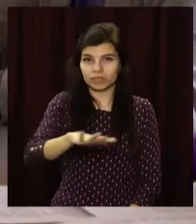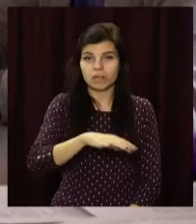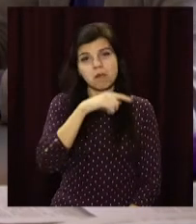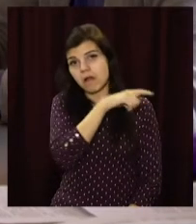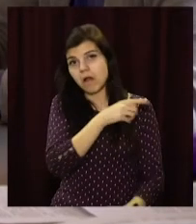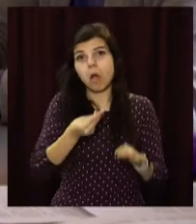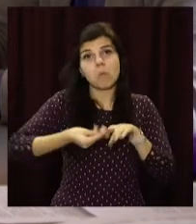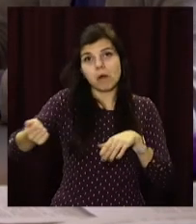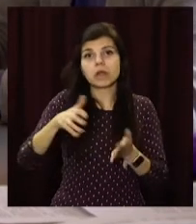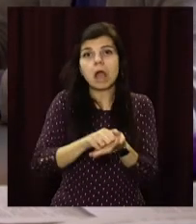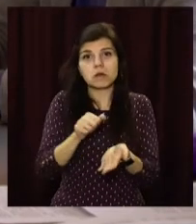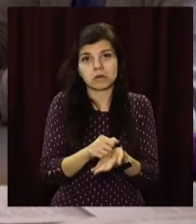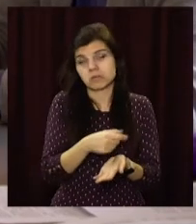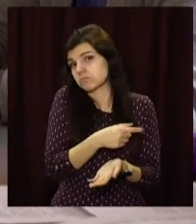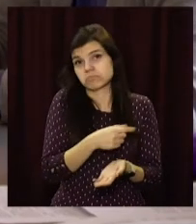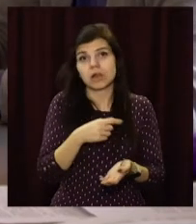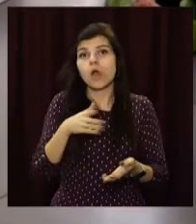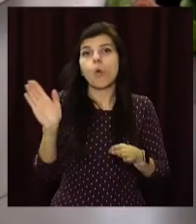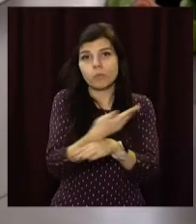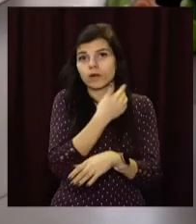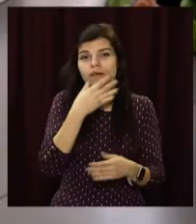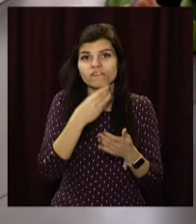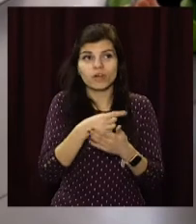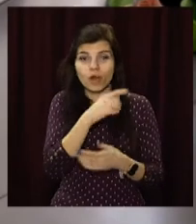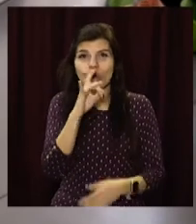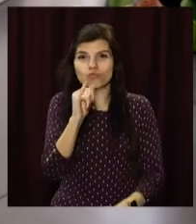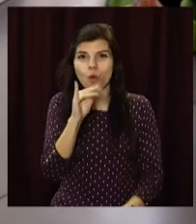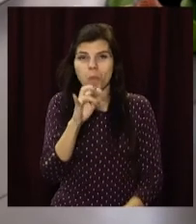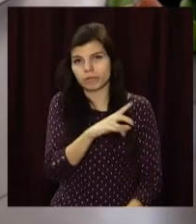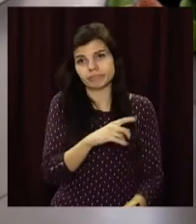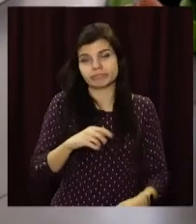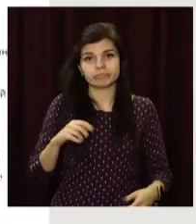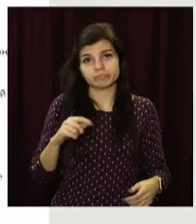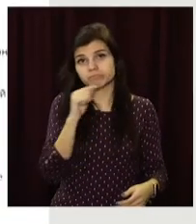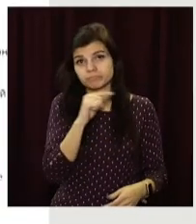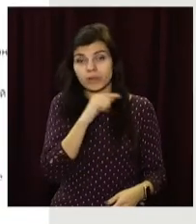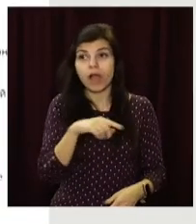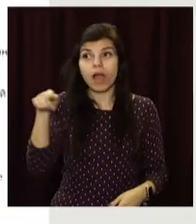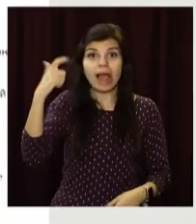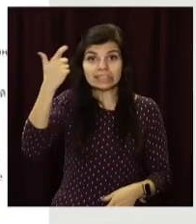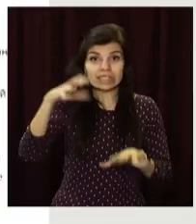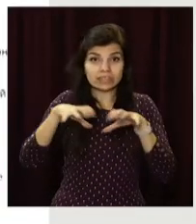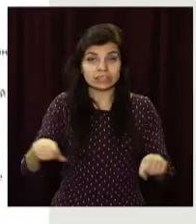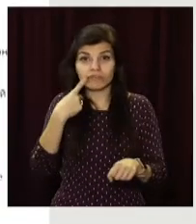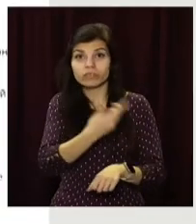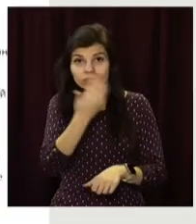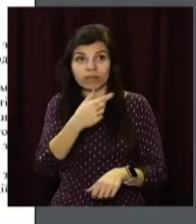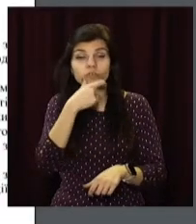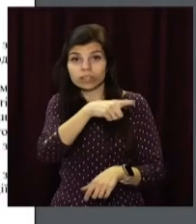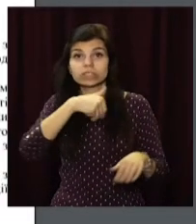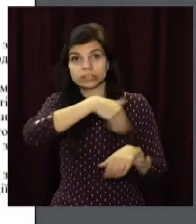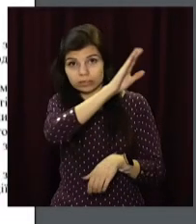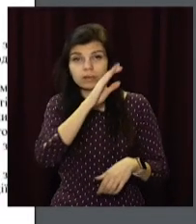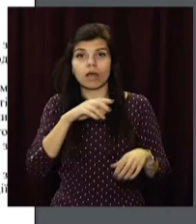ему аренду никакую, я свое оборудование не убрал. У департаменті екології та природних ресурсів підкреслюють, видача таких ліцензій виключно